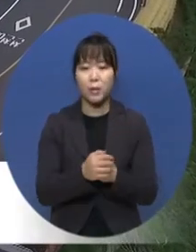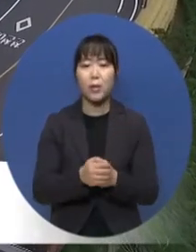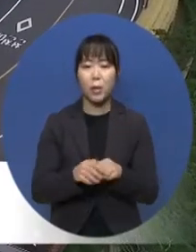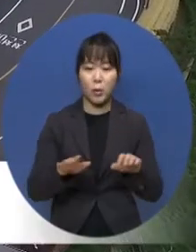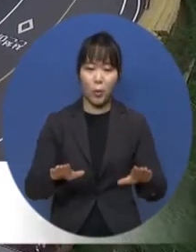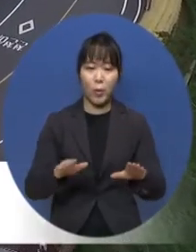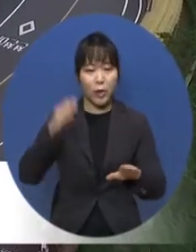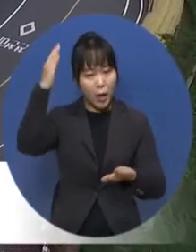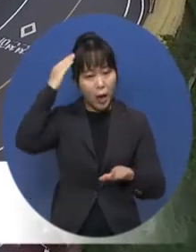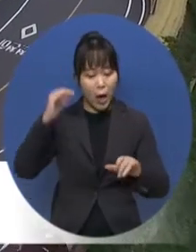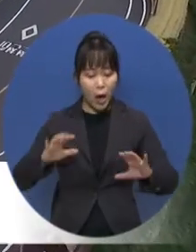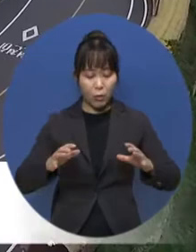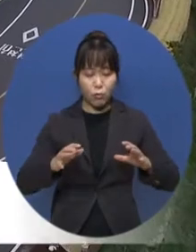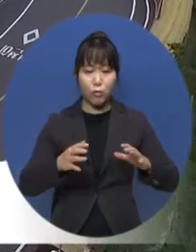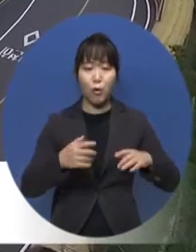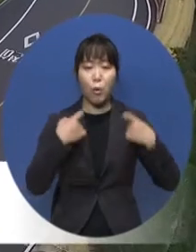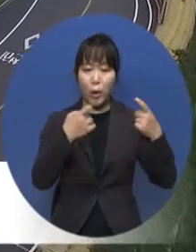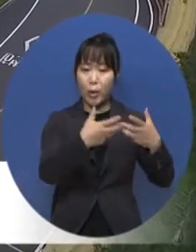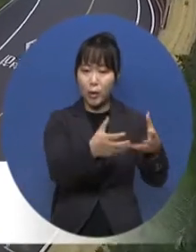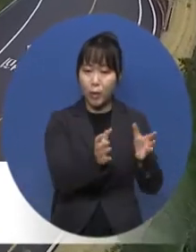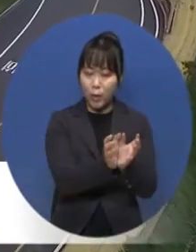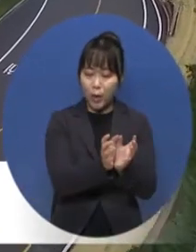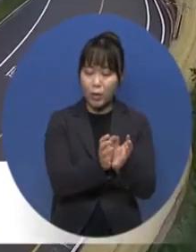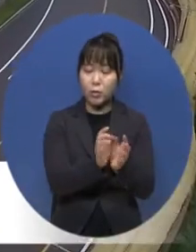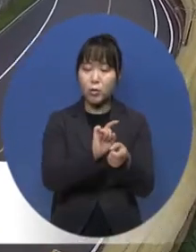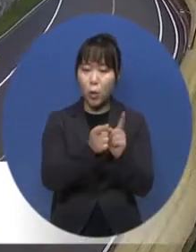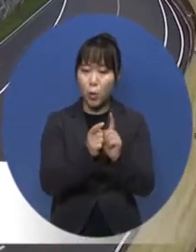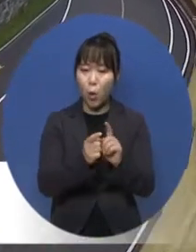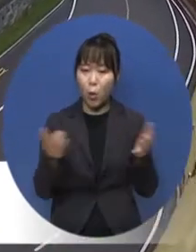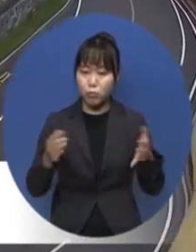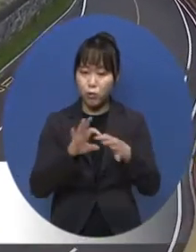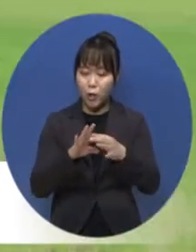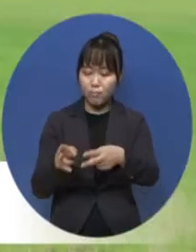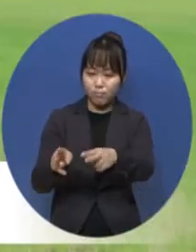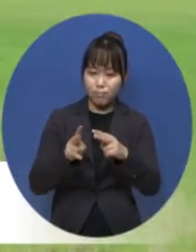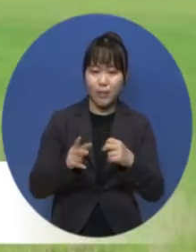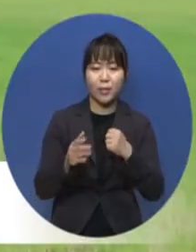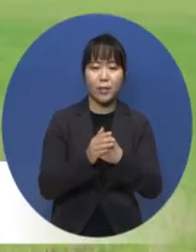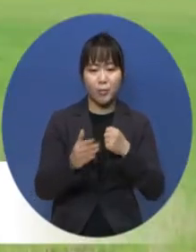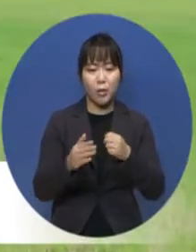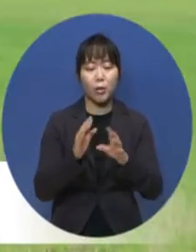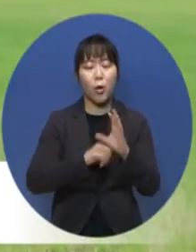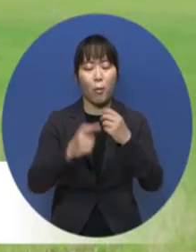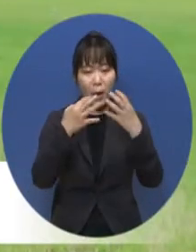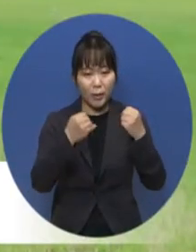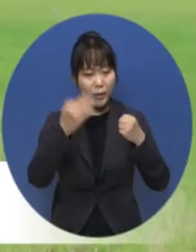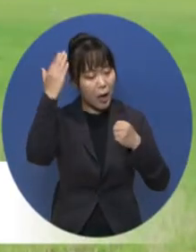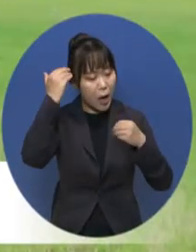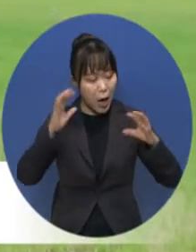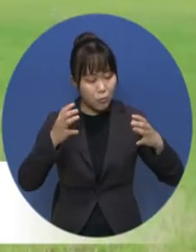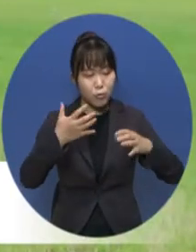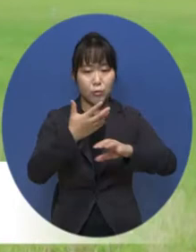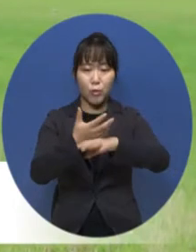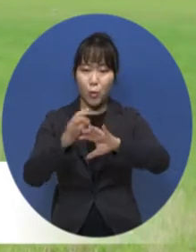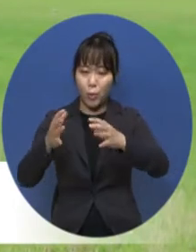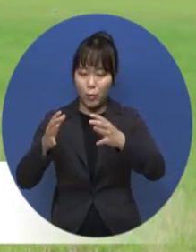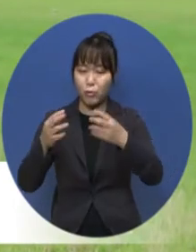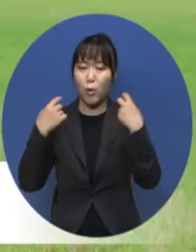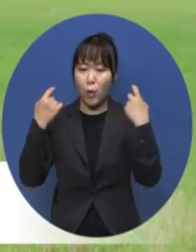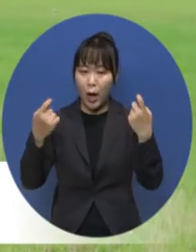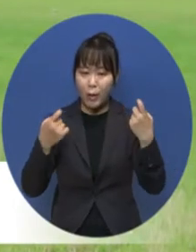이번에 한국관광클럽과 그 MOU를 체결함으로써 더 많은 관광객, 우리 국내 관광객을 비롯해서